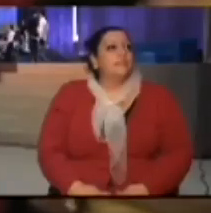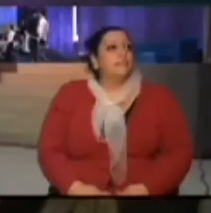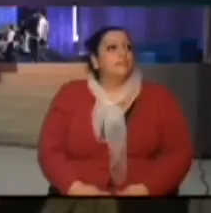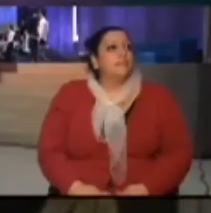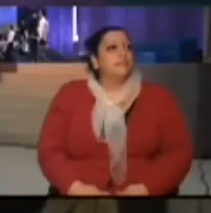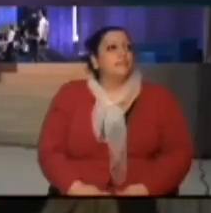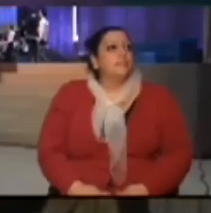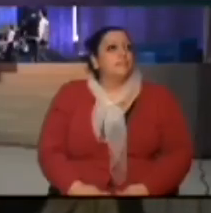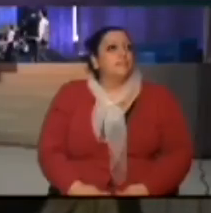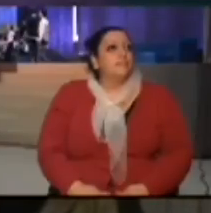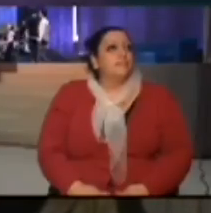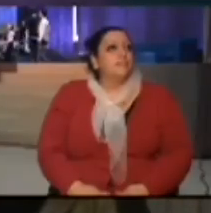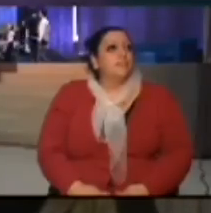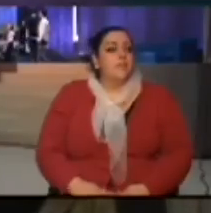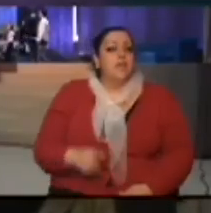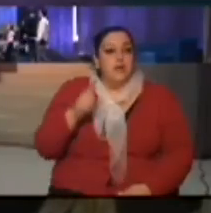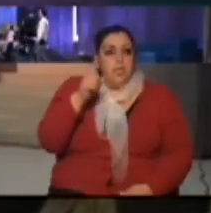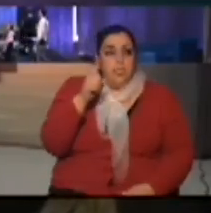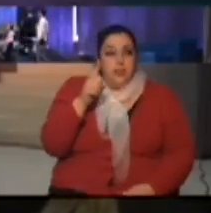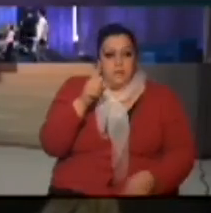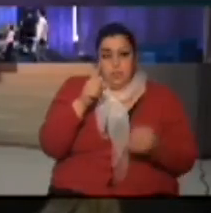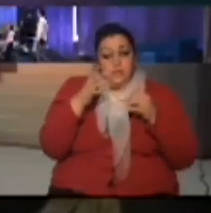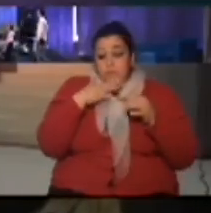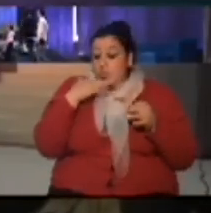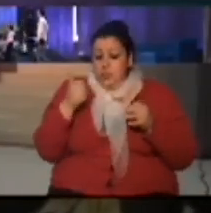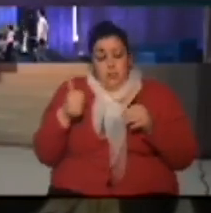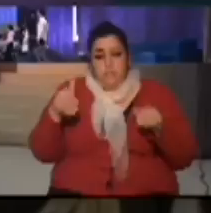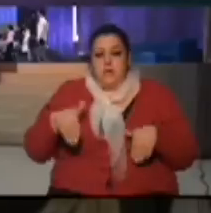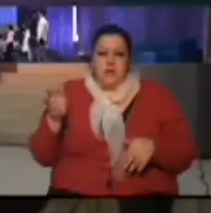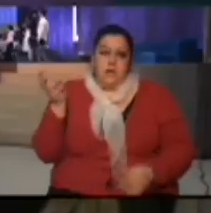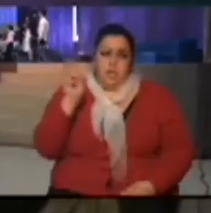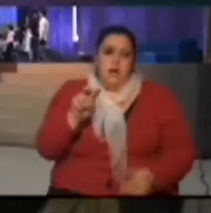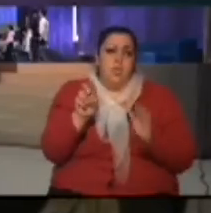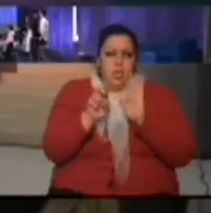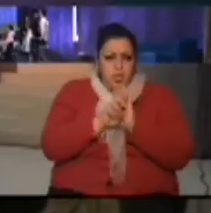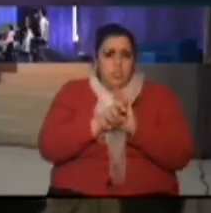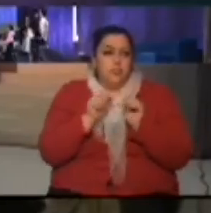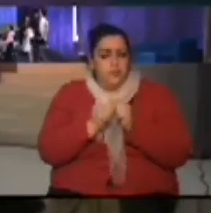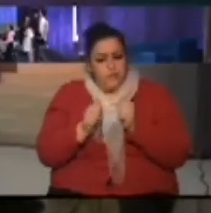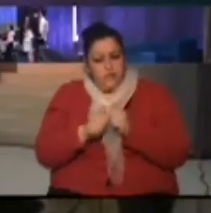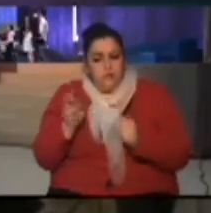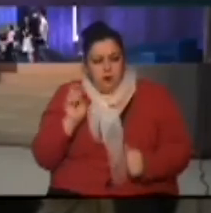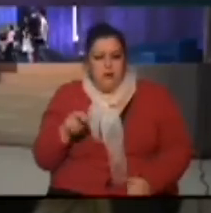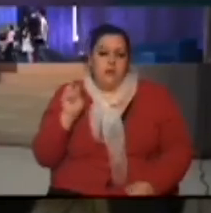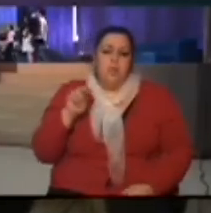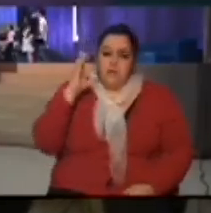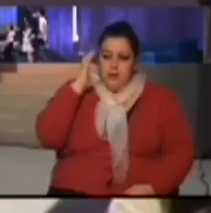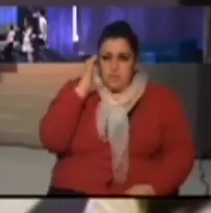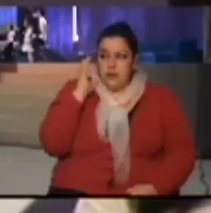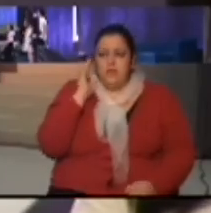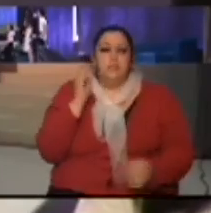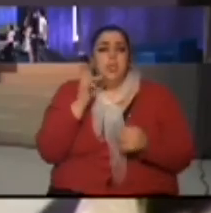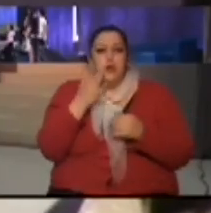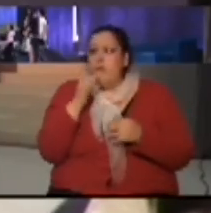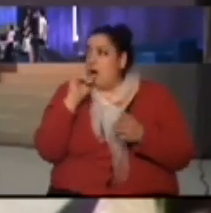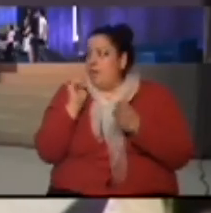Սելի Աստծո ժողովրդին, ինչ լավ է կիրակի օրը գալ եկեղեցի։ Հալելույա։ Օրտնվում ես, հավատքդ նորոգվում է։ Նորից հիշում ես, որ